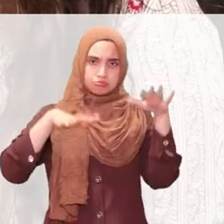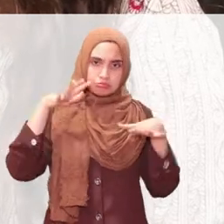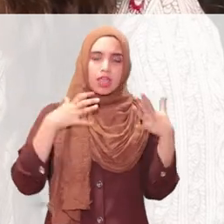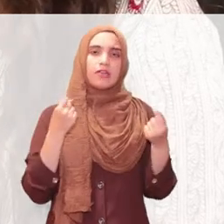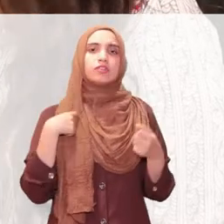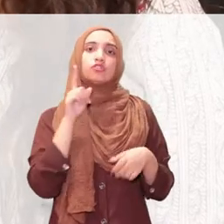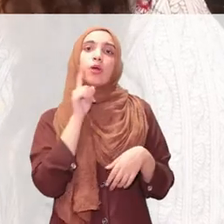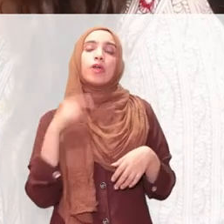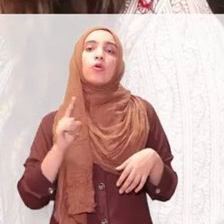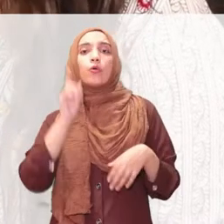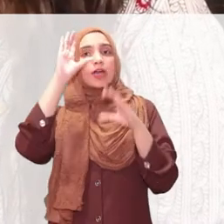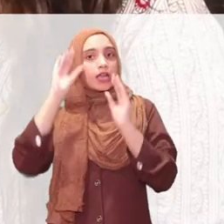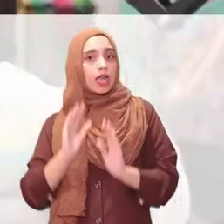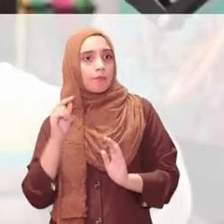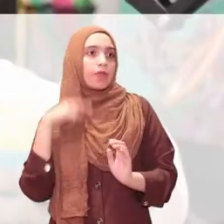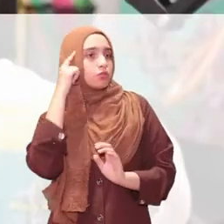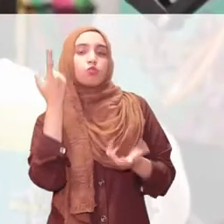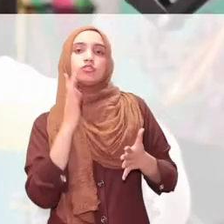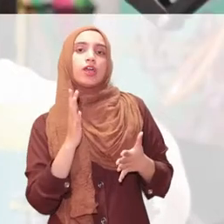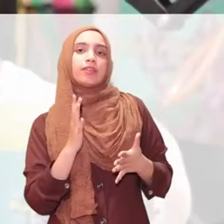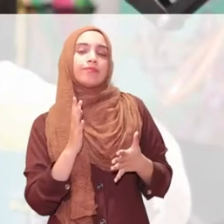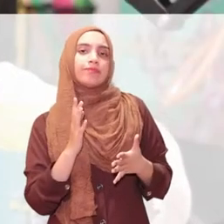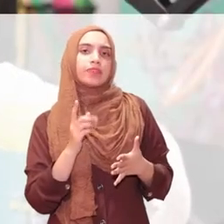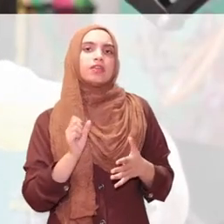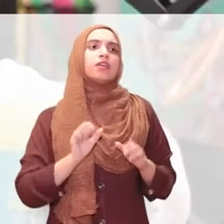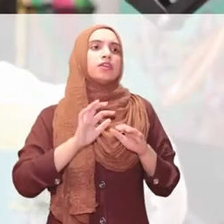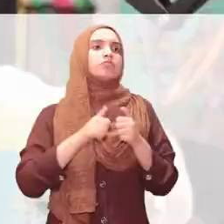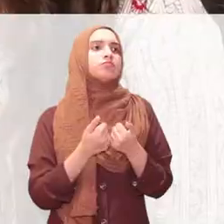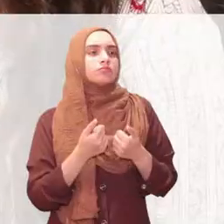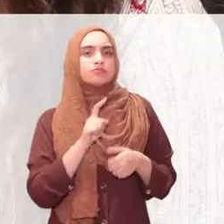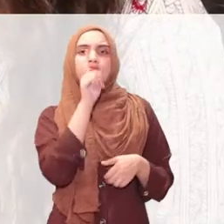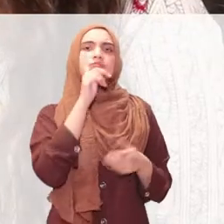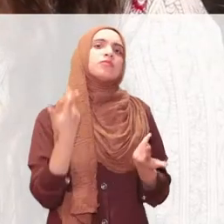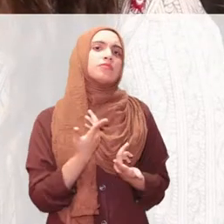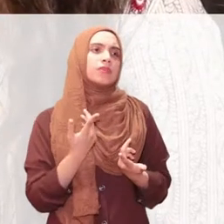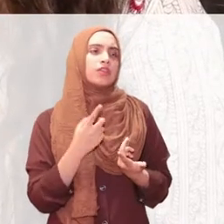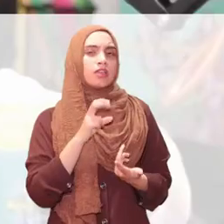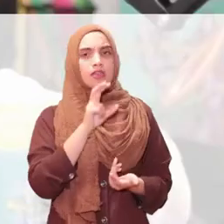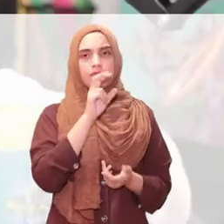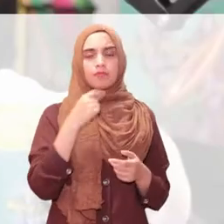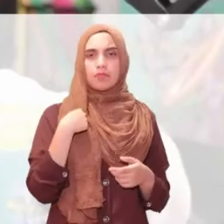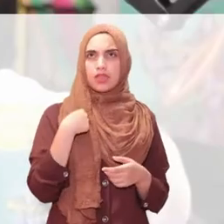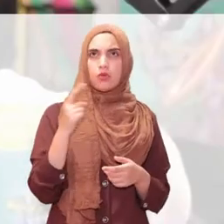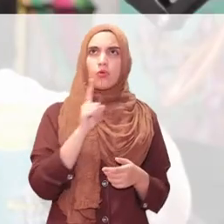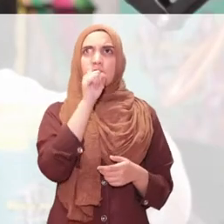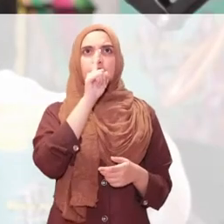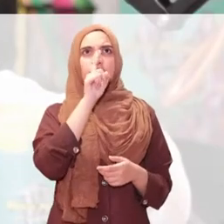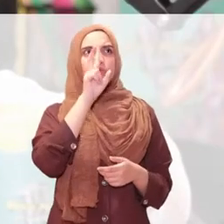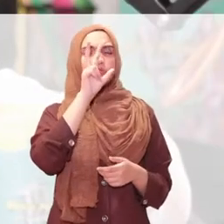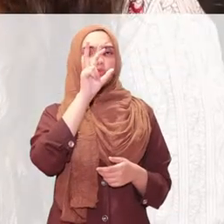12345 बटन है कि वेस्ट फूड एंड प्रीवेंटिव त्यौहार त्यौहार